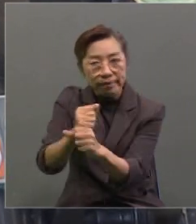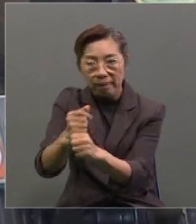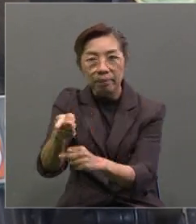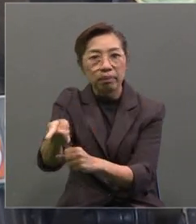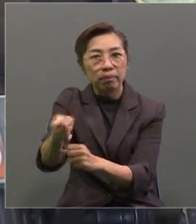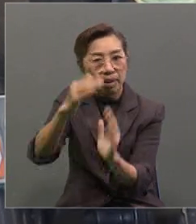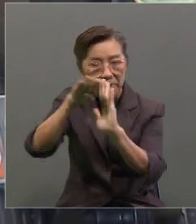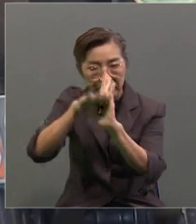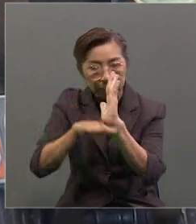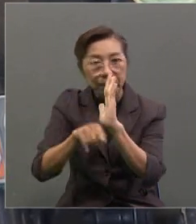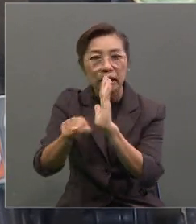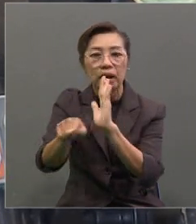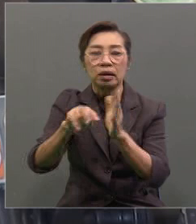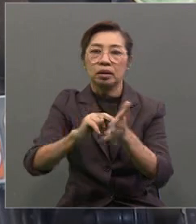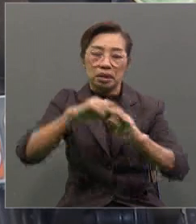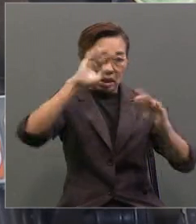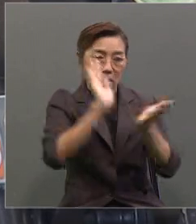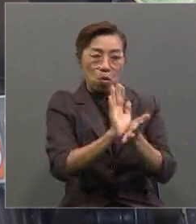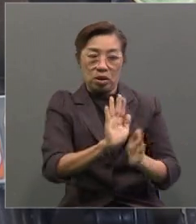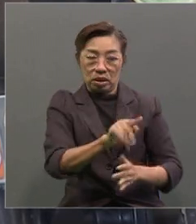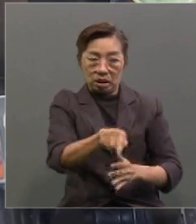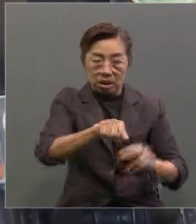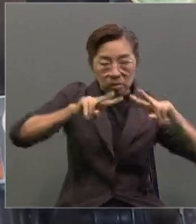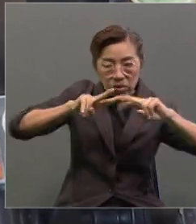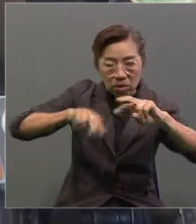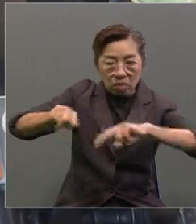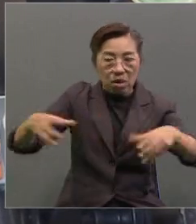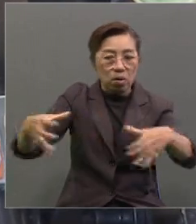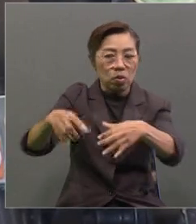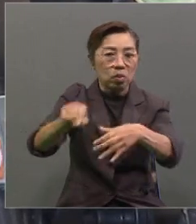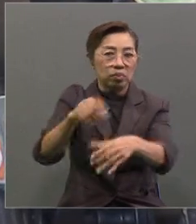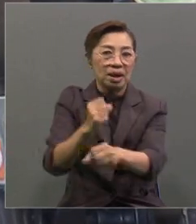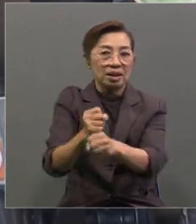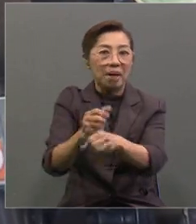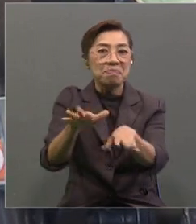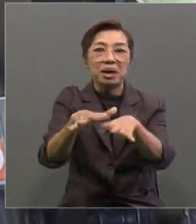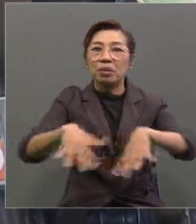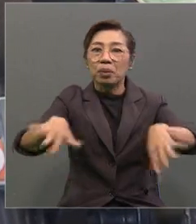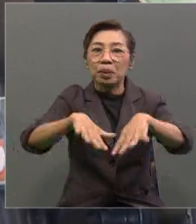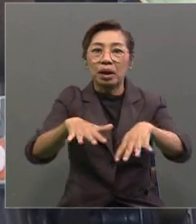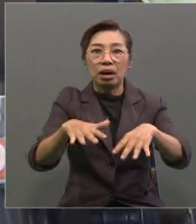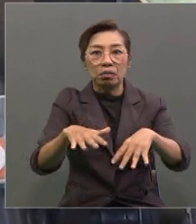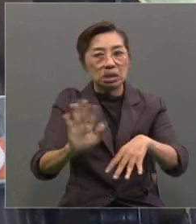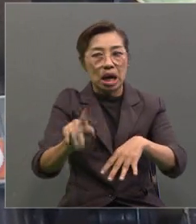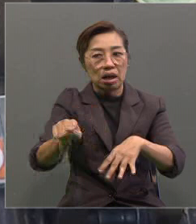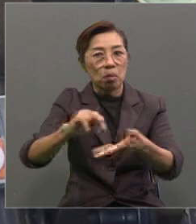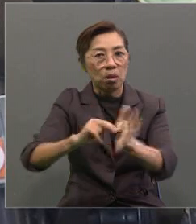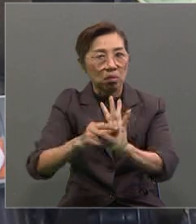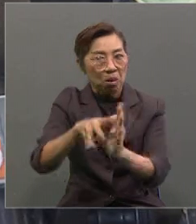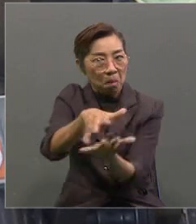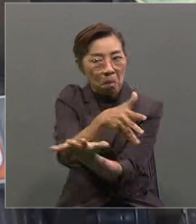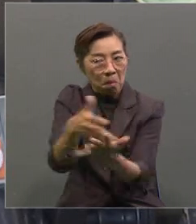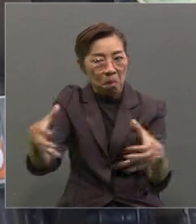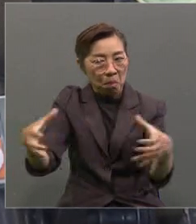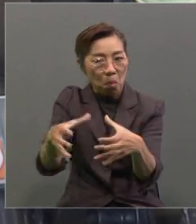างั้นการทำงานของทีมสืบสวนพี่มองไม่ใช่ทีมที่จะทำแบบทั่วไปแล้วนี่คือองค์กรอาชญากรเล็กๆ